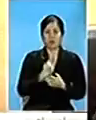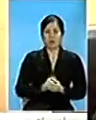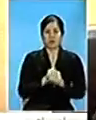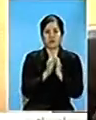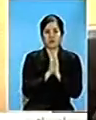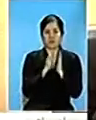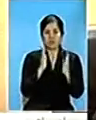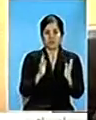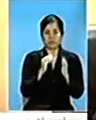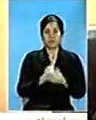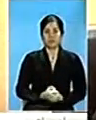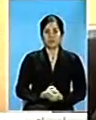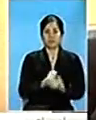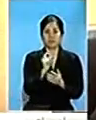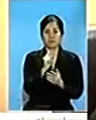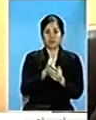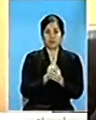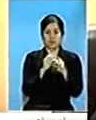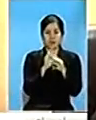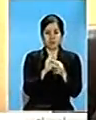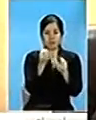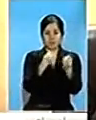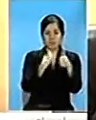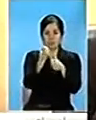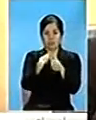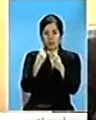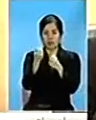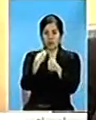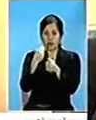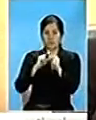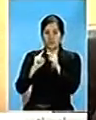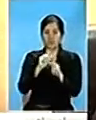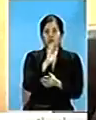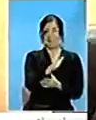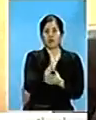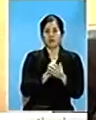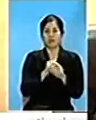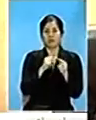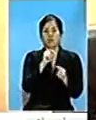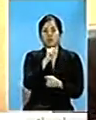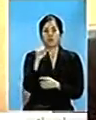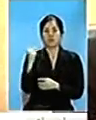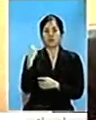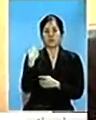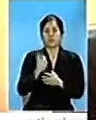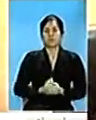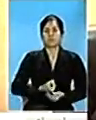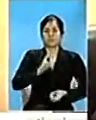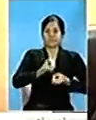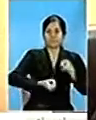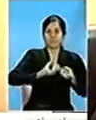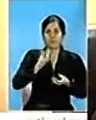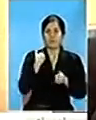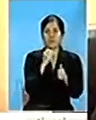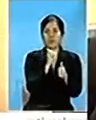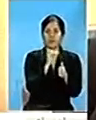ขอบพระคุณความคิดเห็นต่างๆของท่านสมาชิกผู้มีเกียรติที่ได้กรุณาให้ข้อคิด